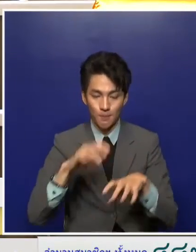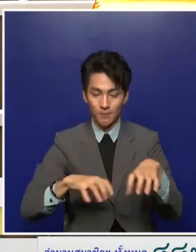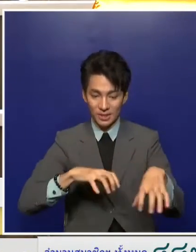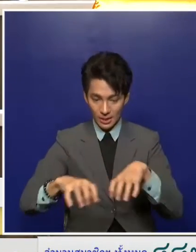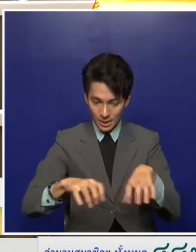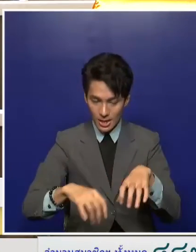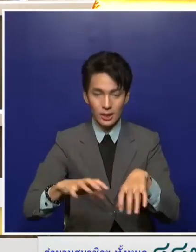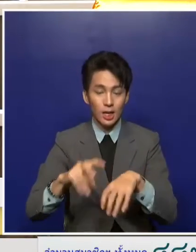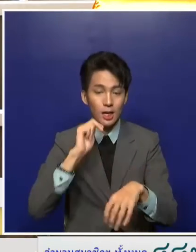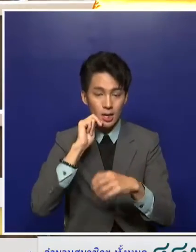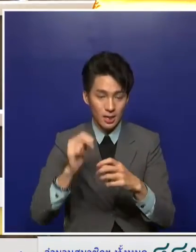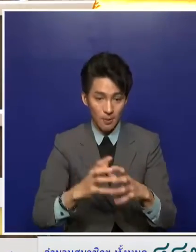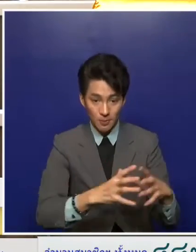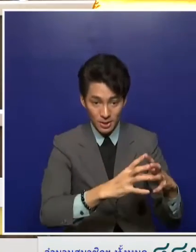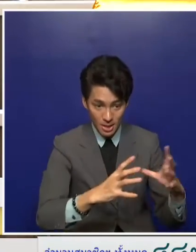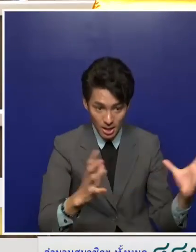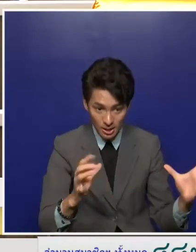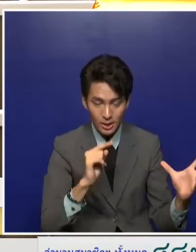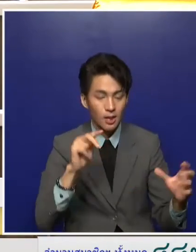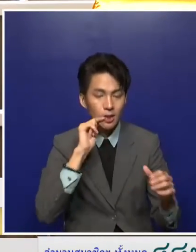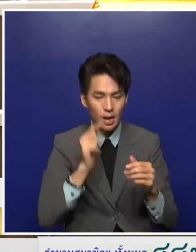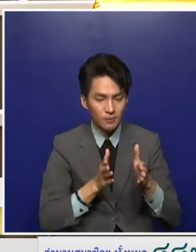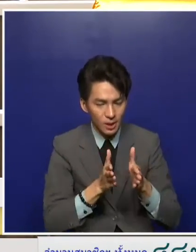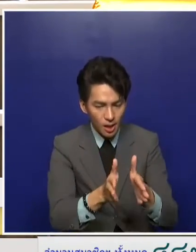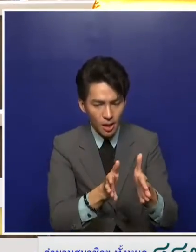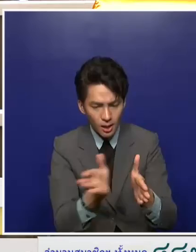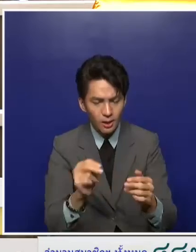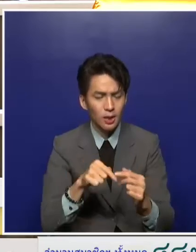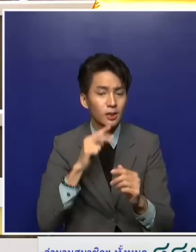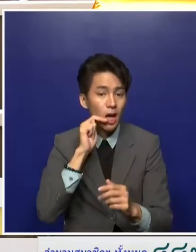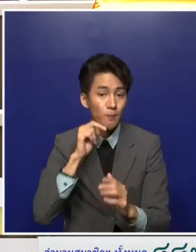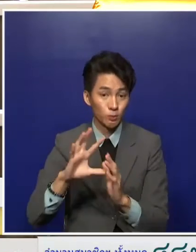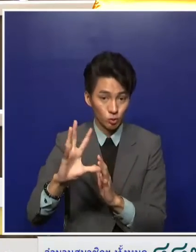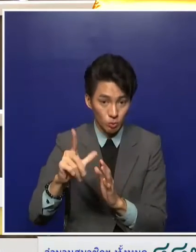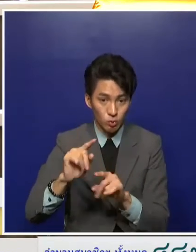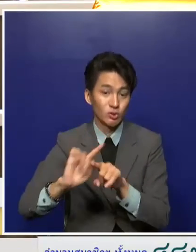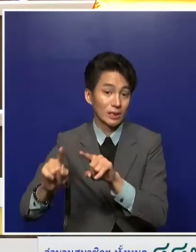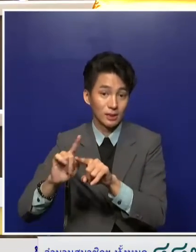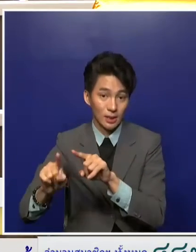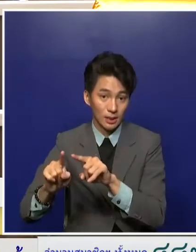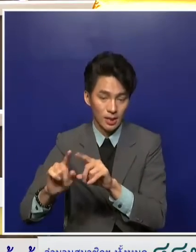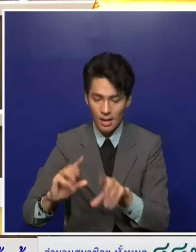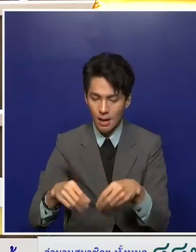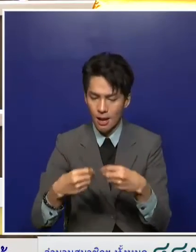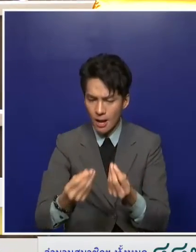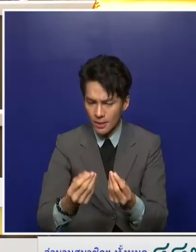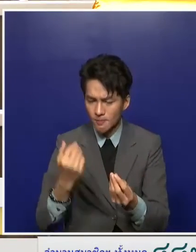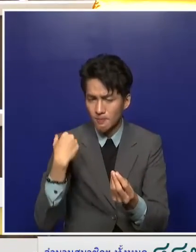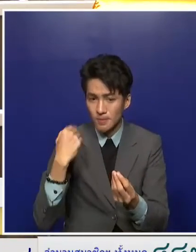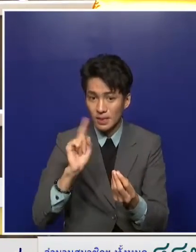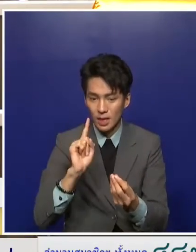น้ำขนาดใหญ่อย่างลุ่มน้ำยมหรือลุ่มน้ำสาขาอย่างลุ่มน้ำชมพูให้มีบริหารให้มีการ